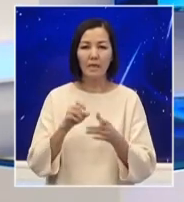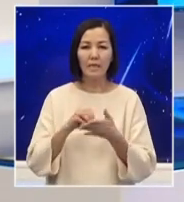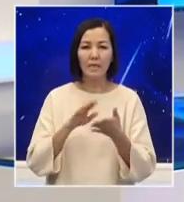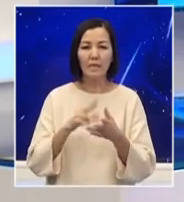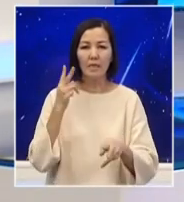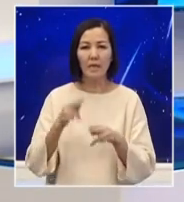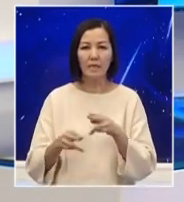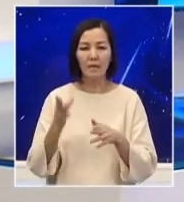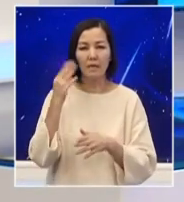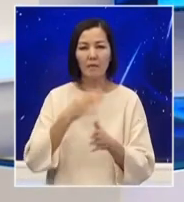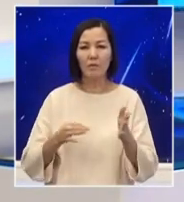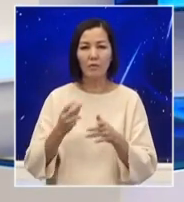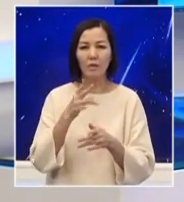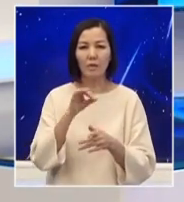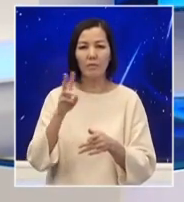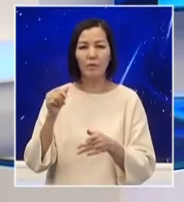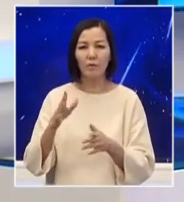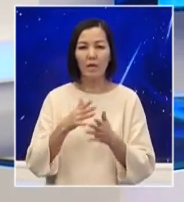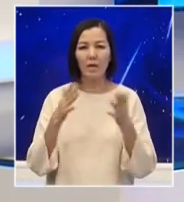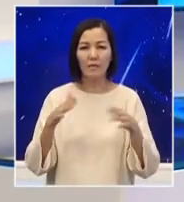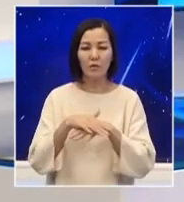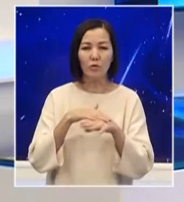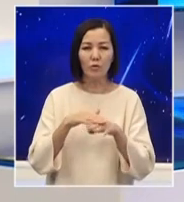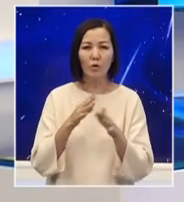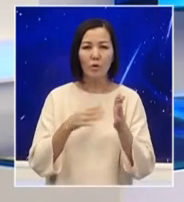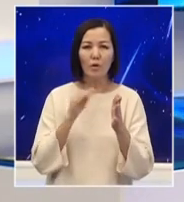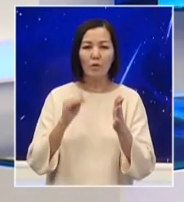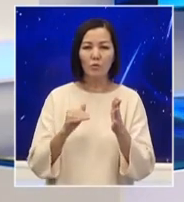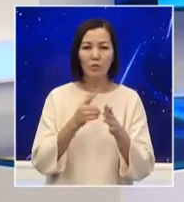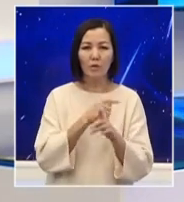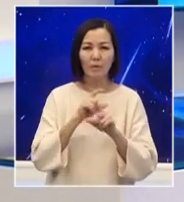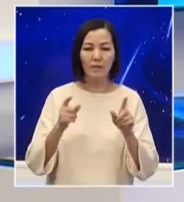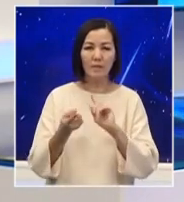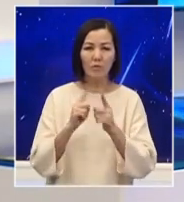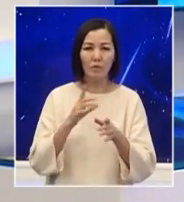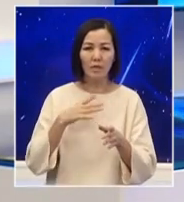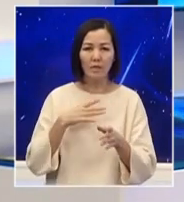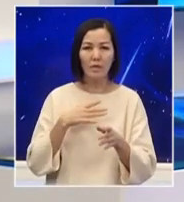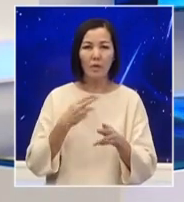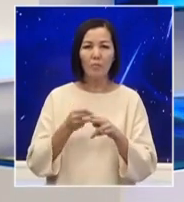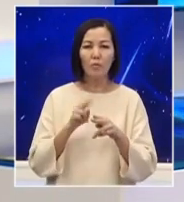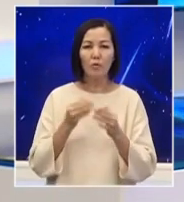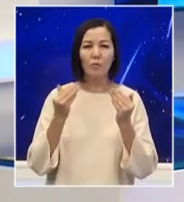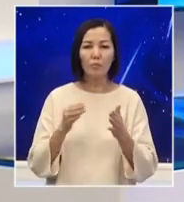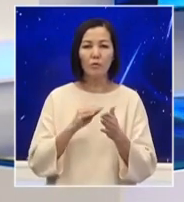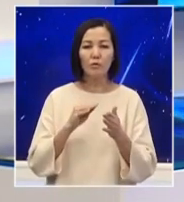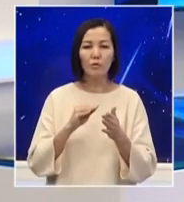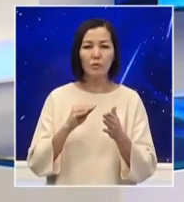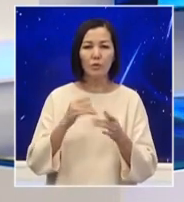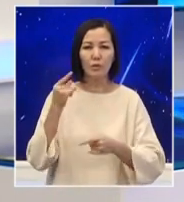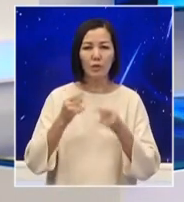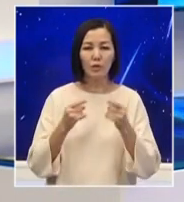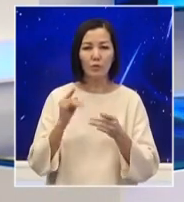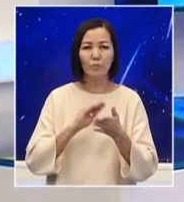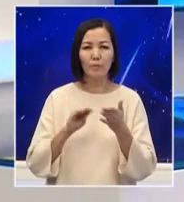науқан аяқталды. Алматы облысындағы 2 миллионнан аса тұрғынның 9 мыңға жуығы емханасын ауыстырған. Бұл туралы Жетісу медиалаңына